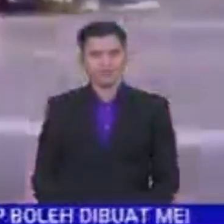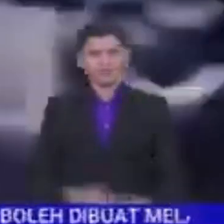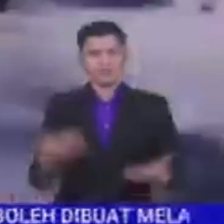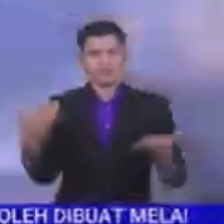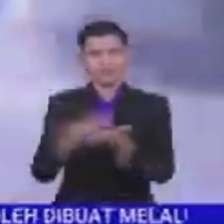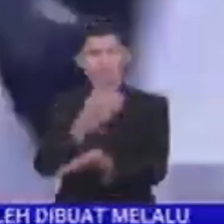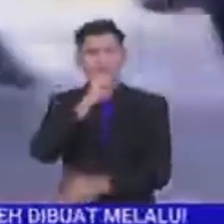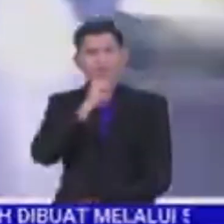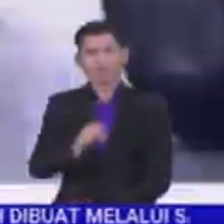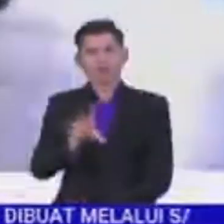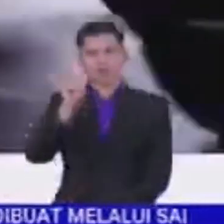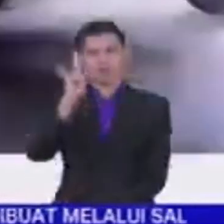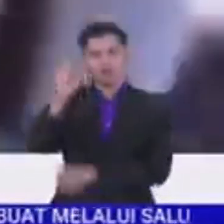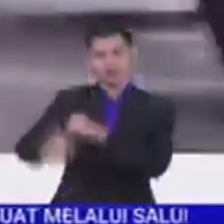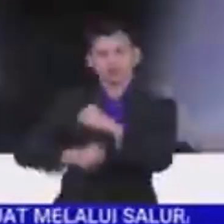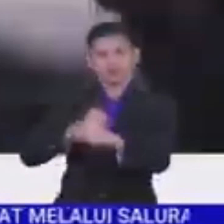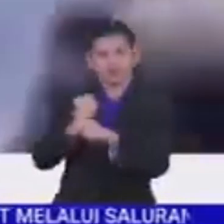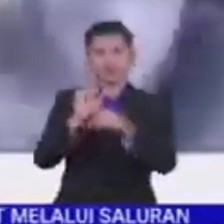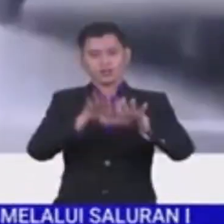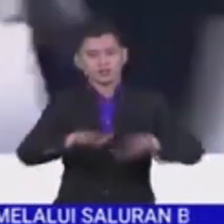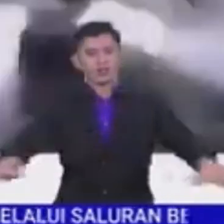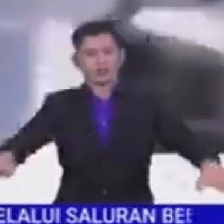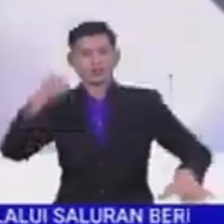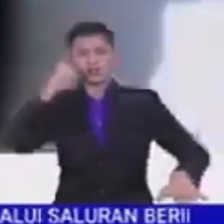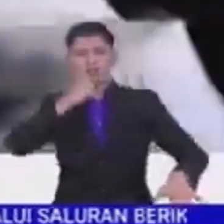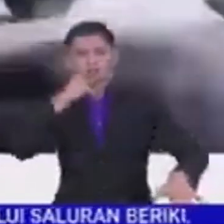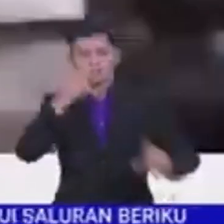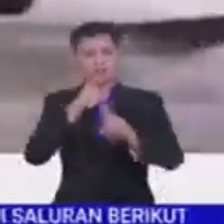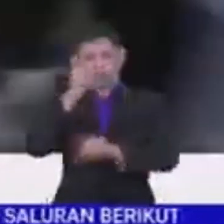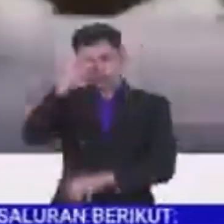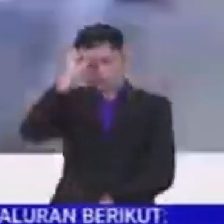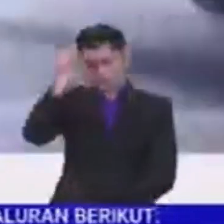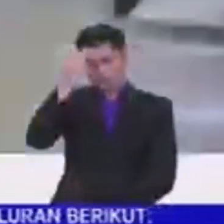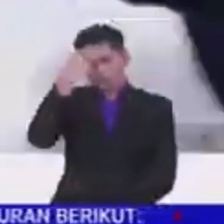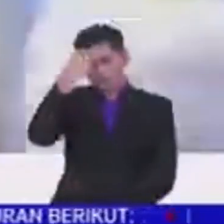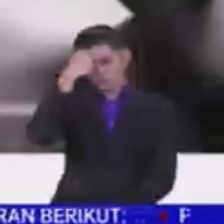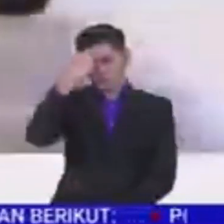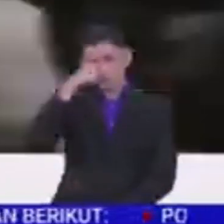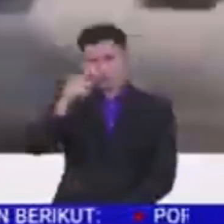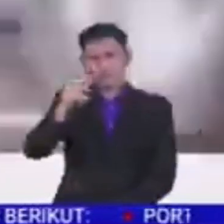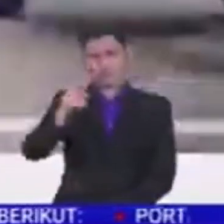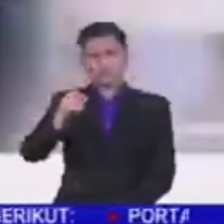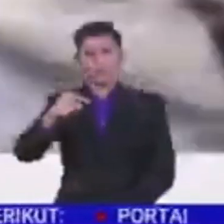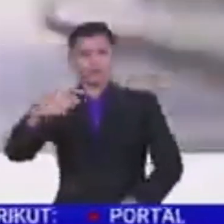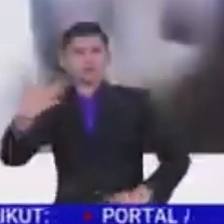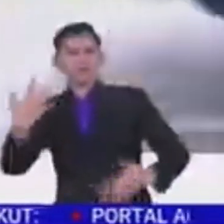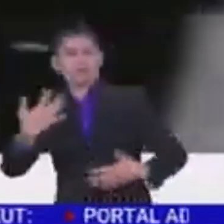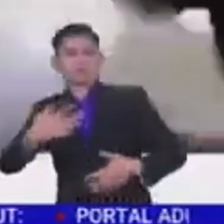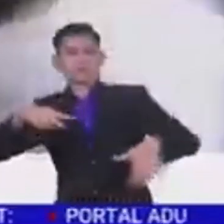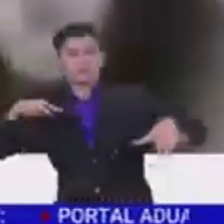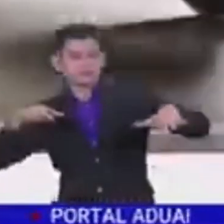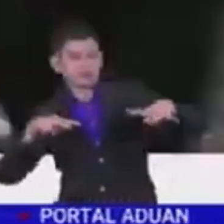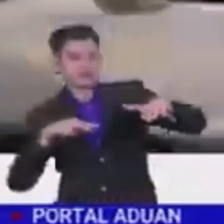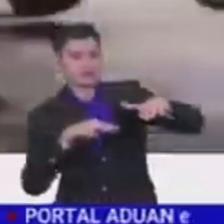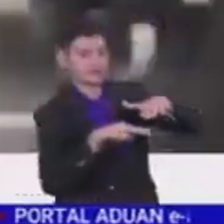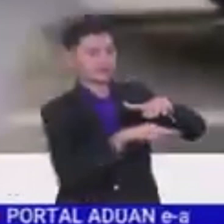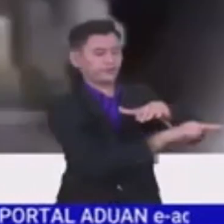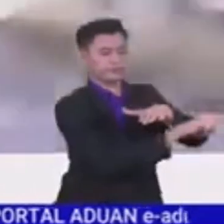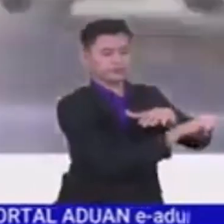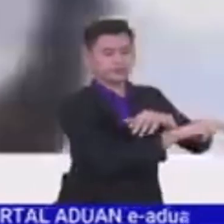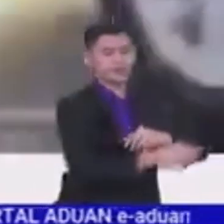Baru berusia 7 tahun, kanak-kanak perempuan dari India mencatat nama bagi kategori luncur limbo dalam Guinness World